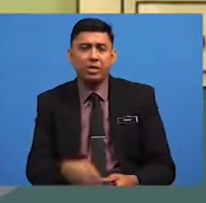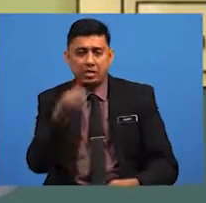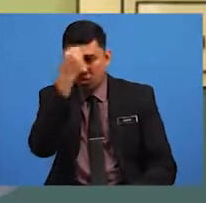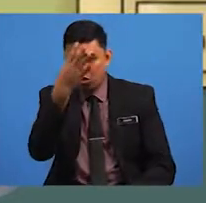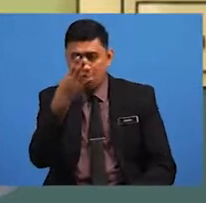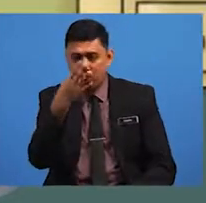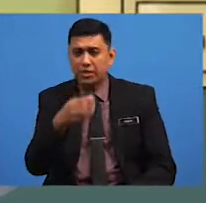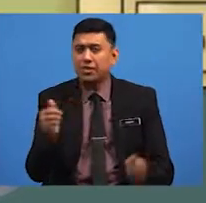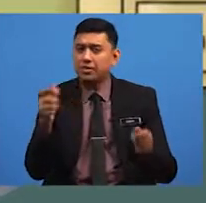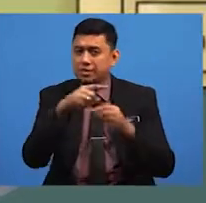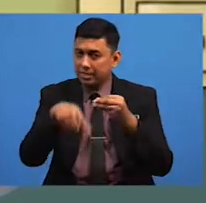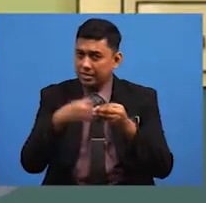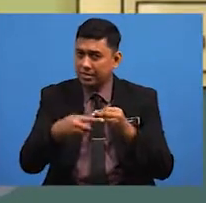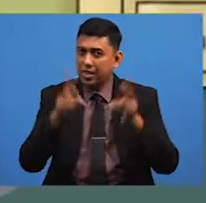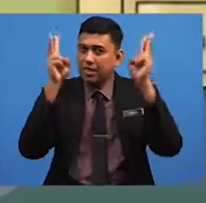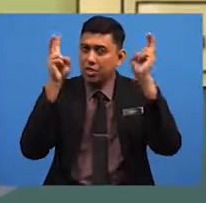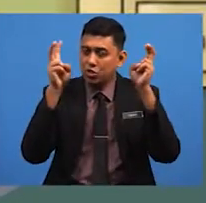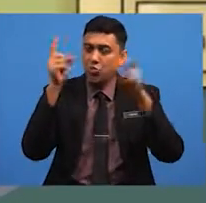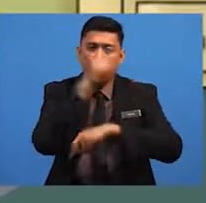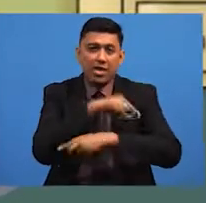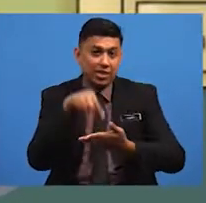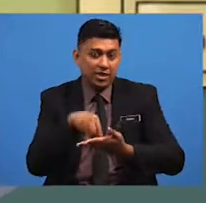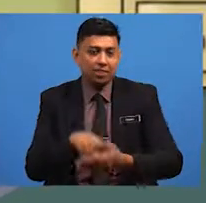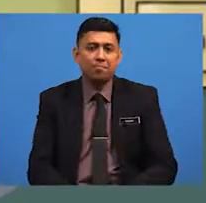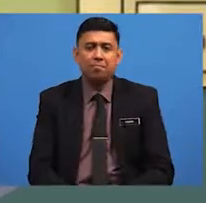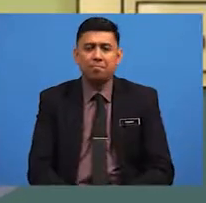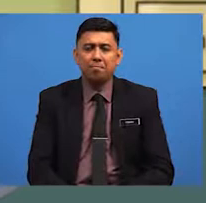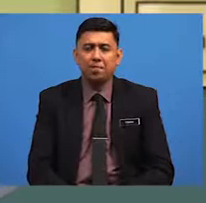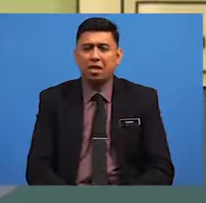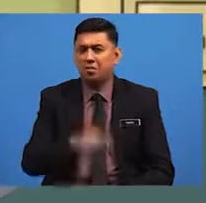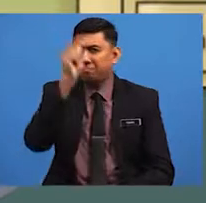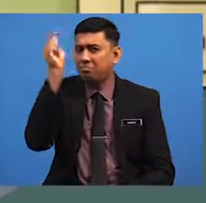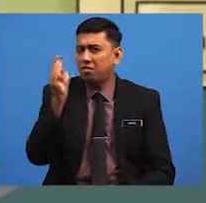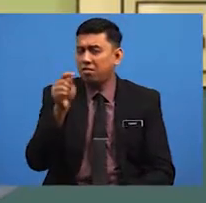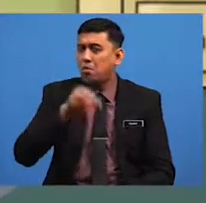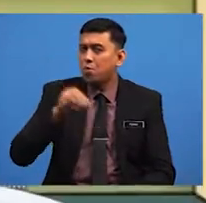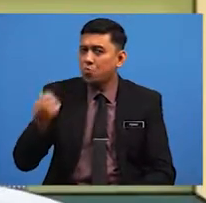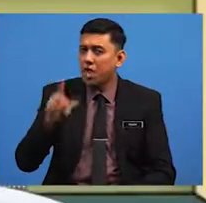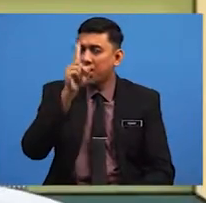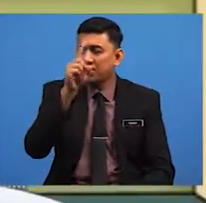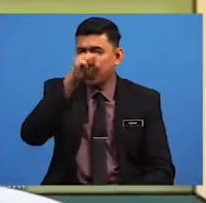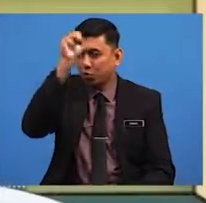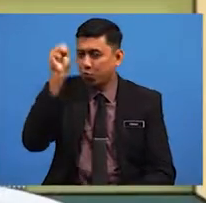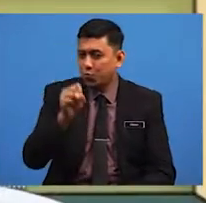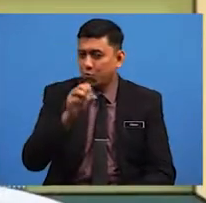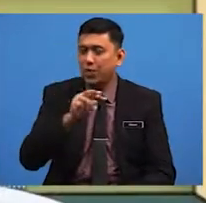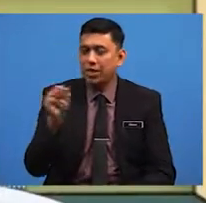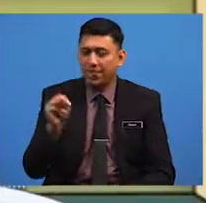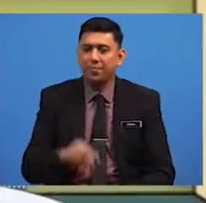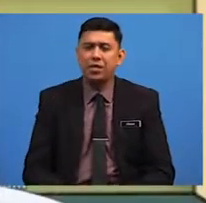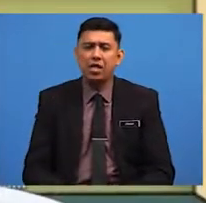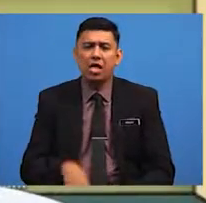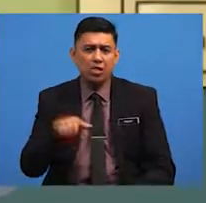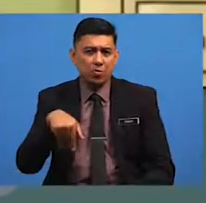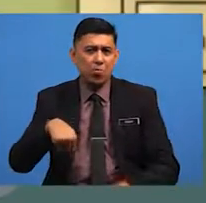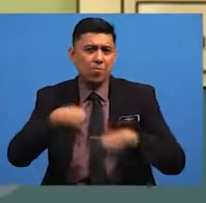tentang topik yang ingin sedangkan CEO ini bertanya satu soalan sebelum murid-murid ke